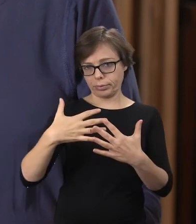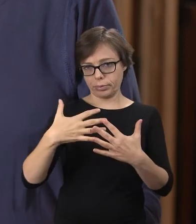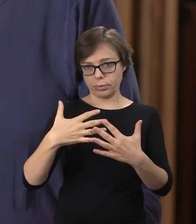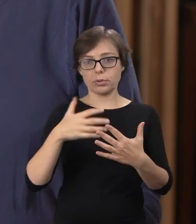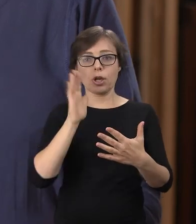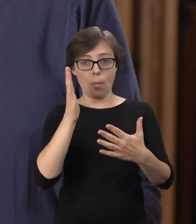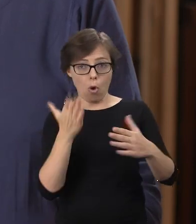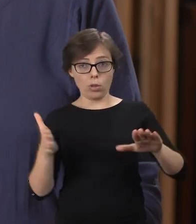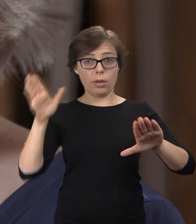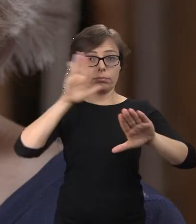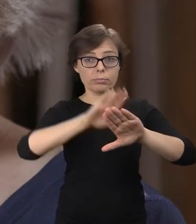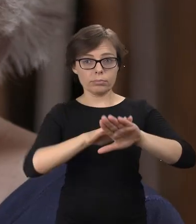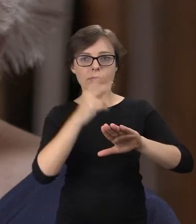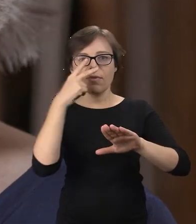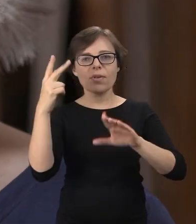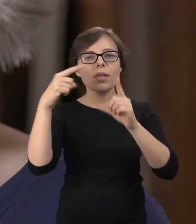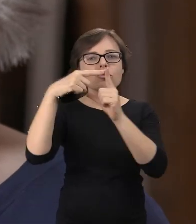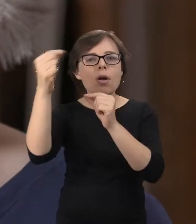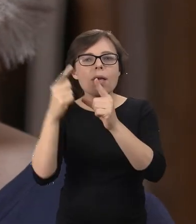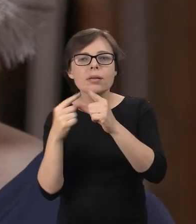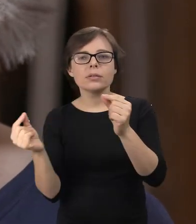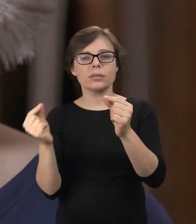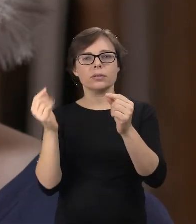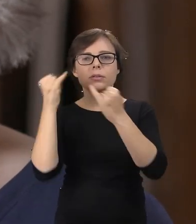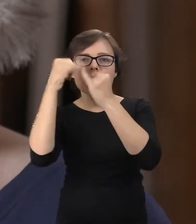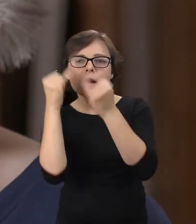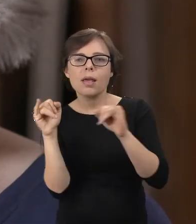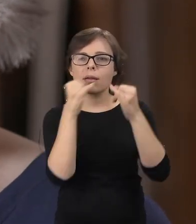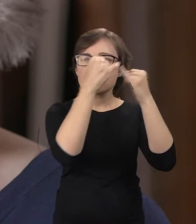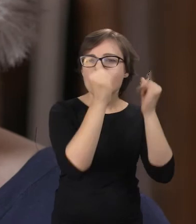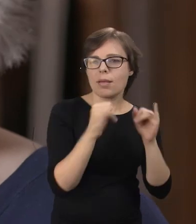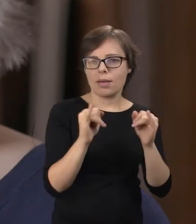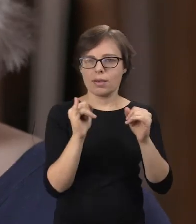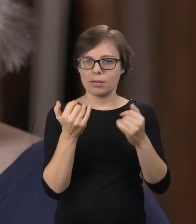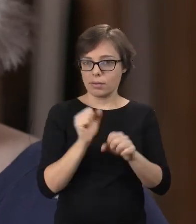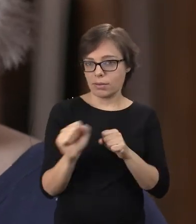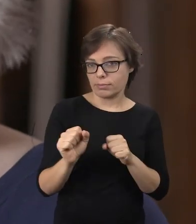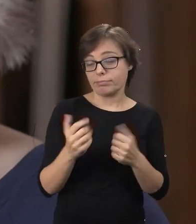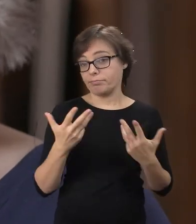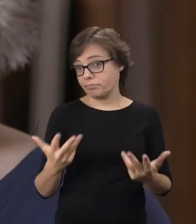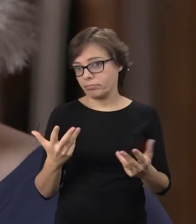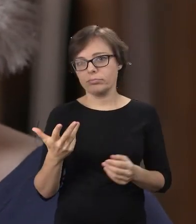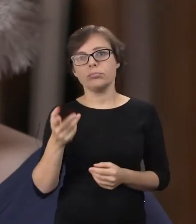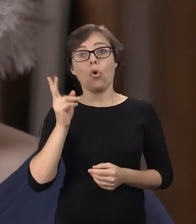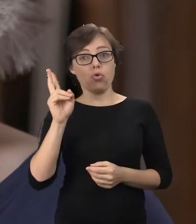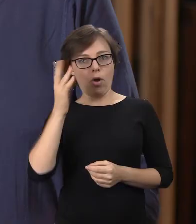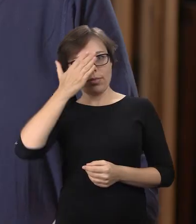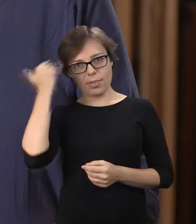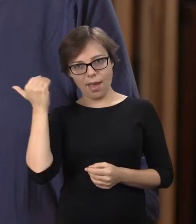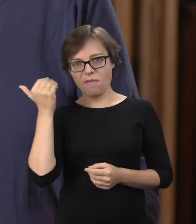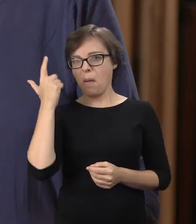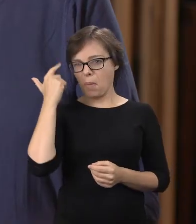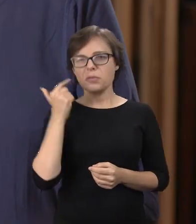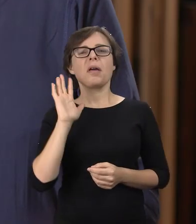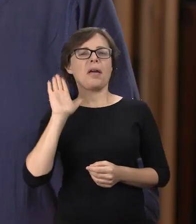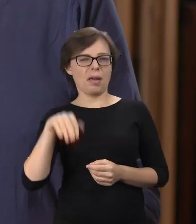I na tym widzimy taką koronkę liści, zarysów, konturów itd. I ktoś mógłby, nie